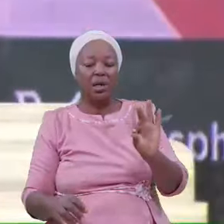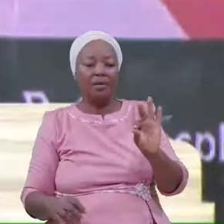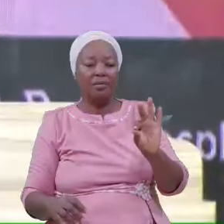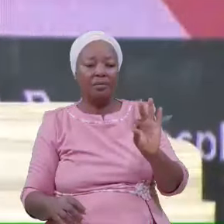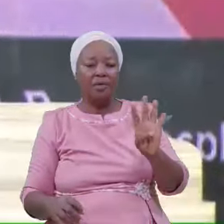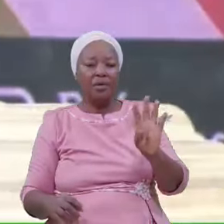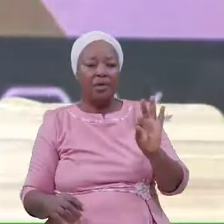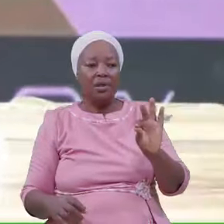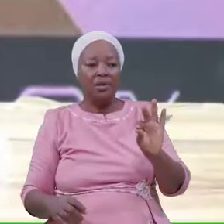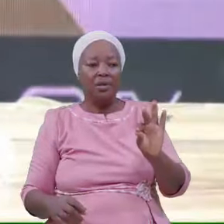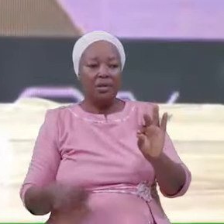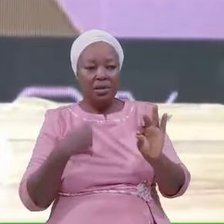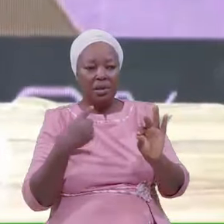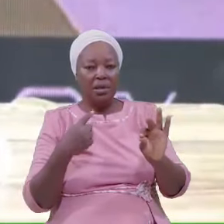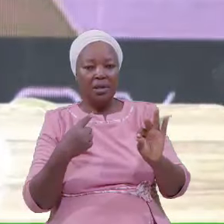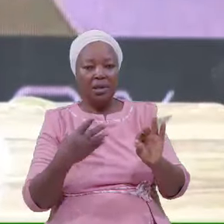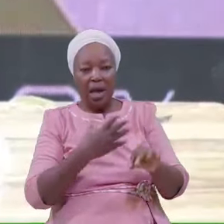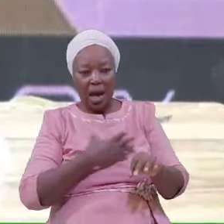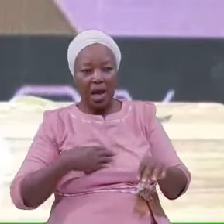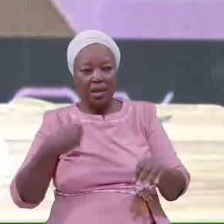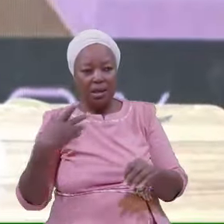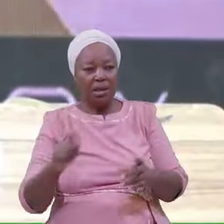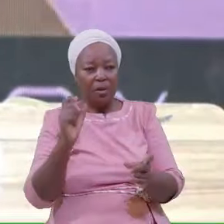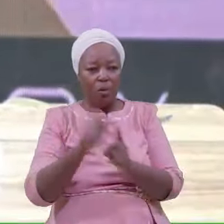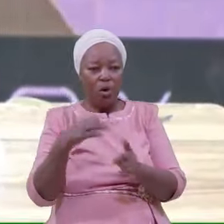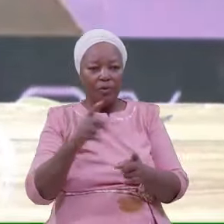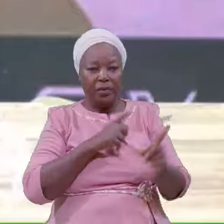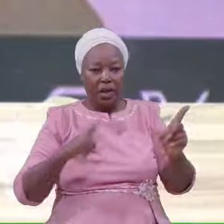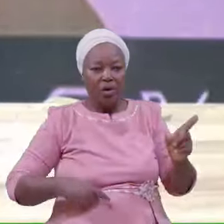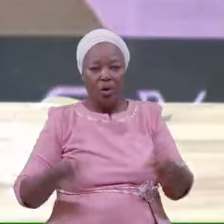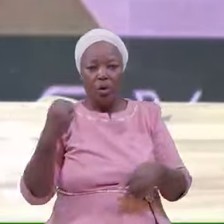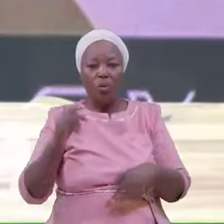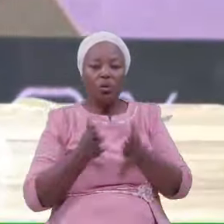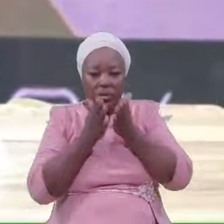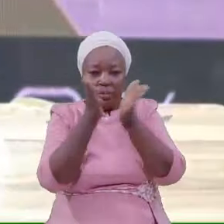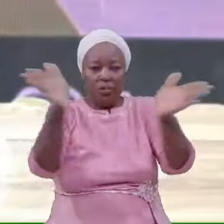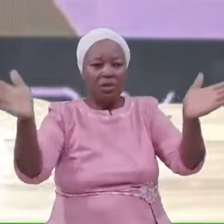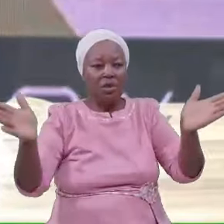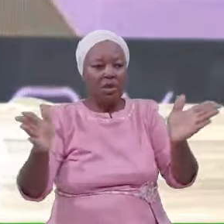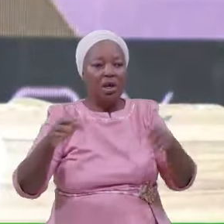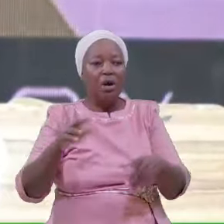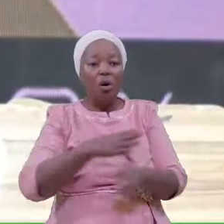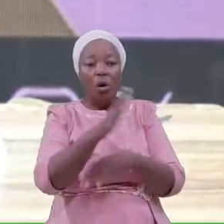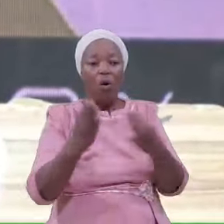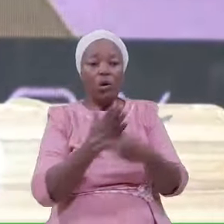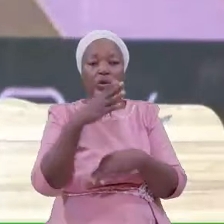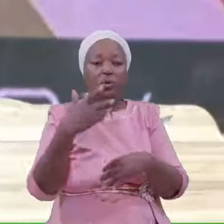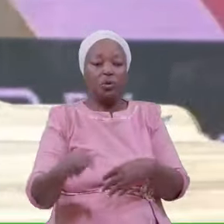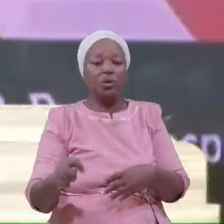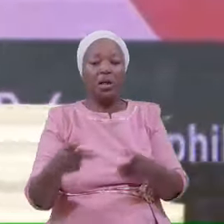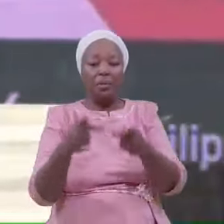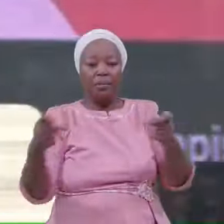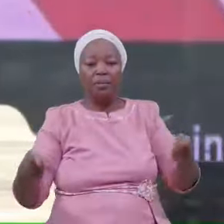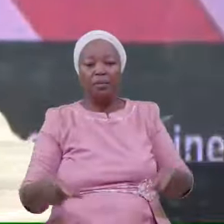It says, and the word of the Lord was published throughout all the region. Ang salita